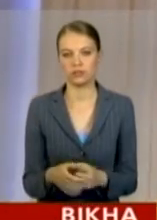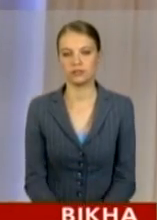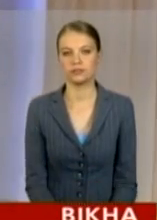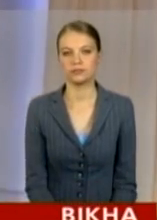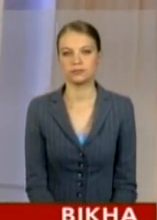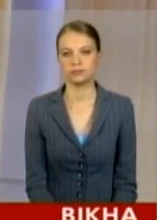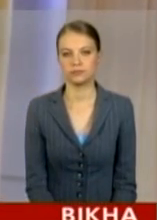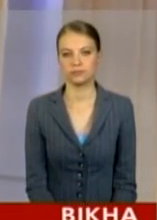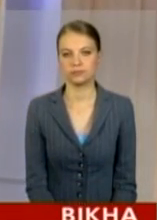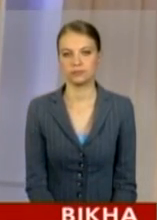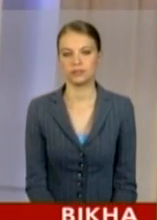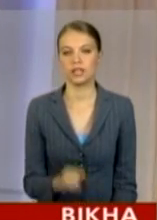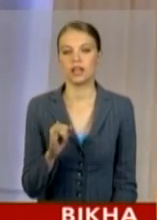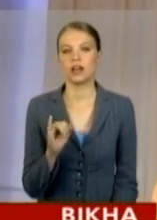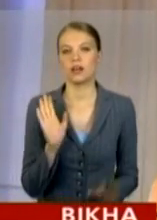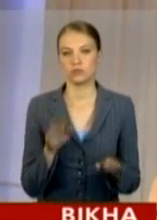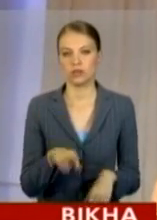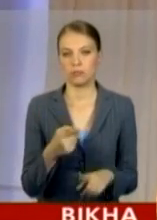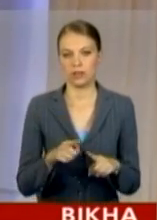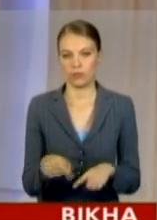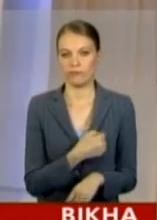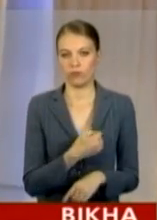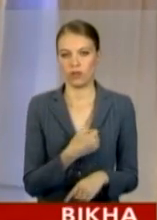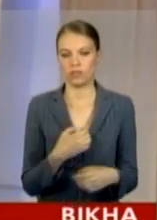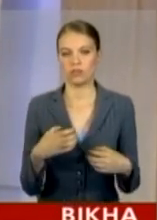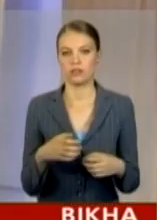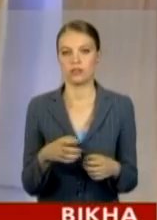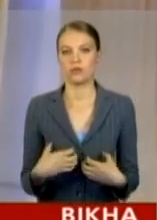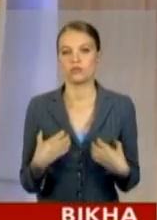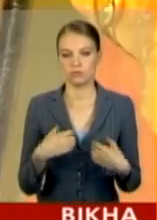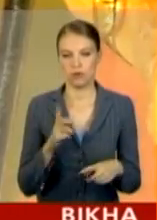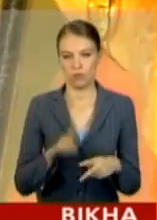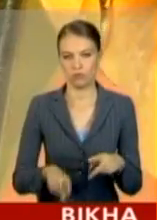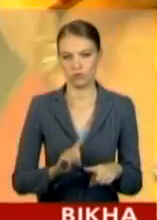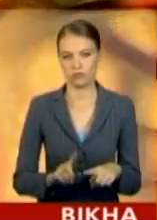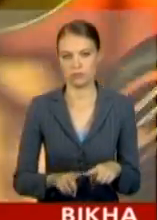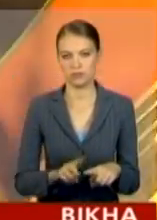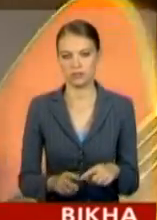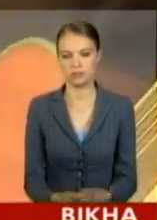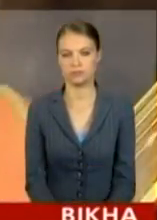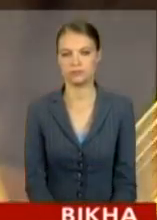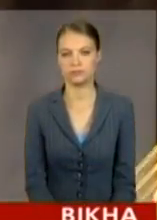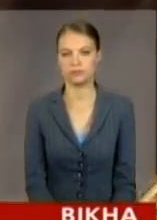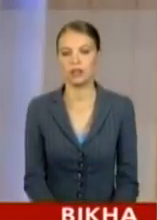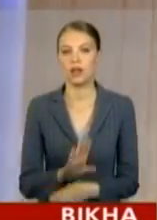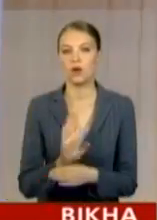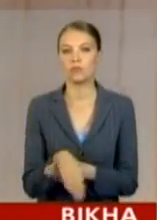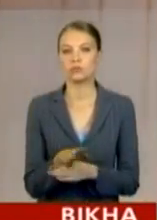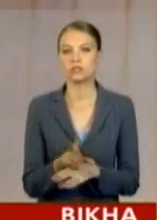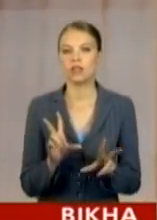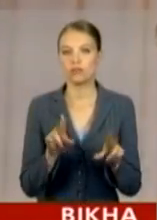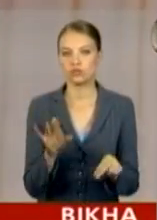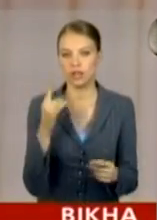цей воєнний кошмар кончився як можна швидше. Пусти обіцянням і